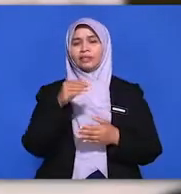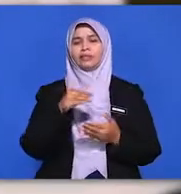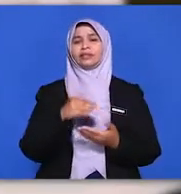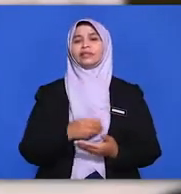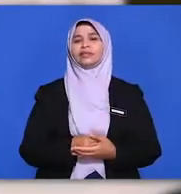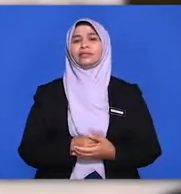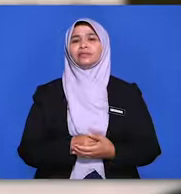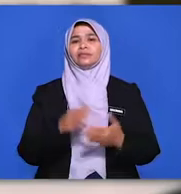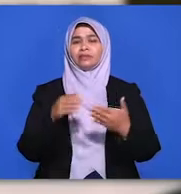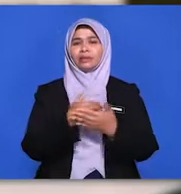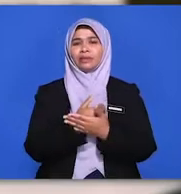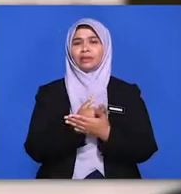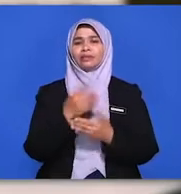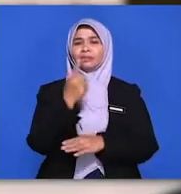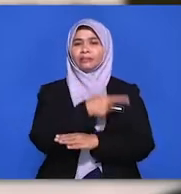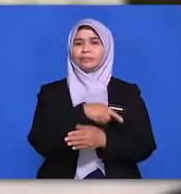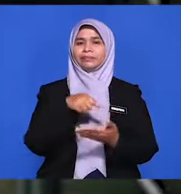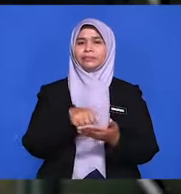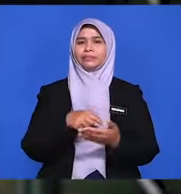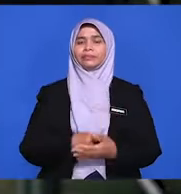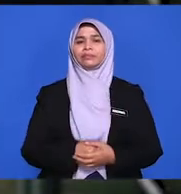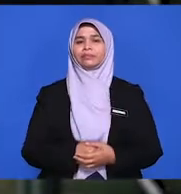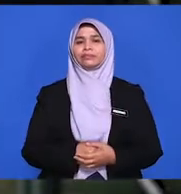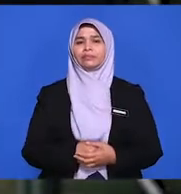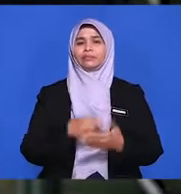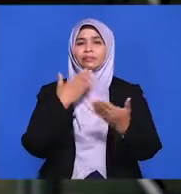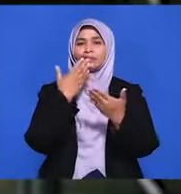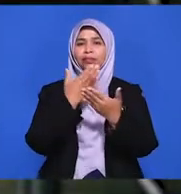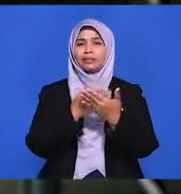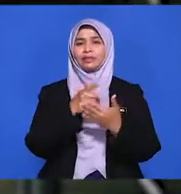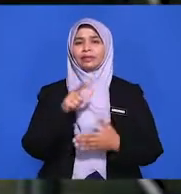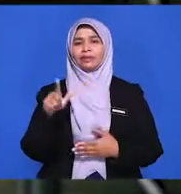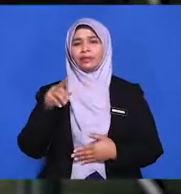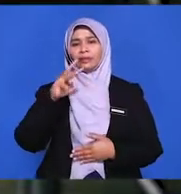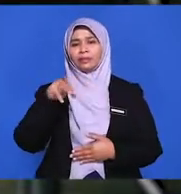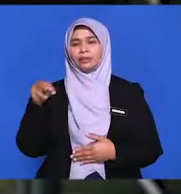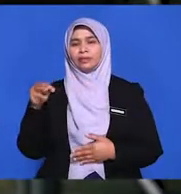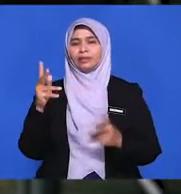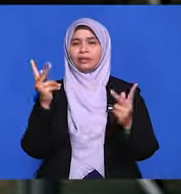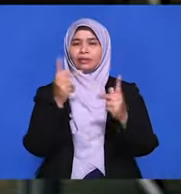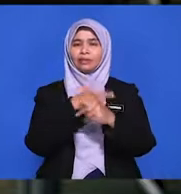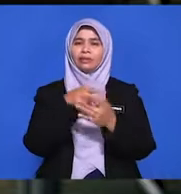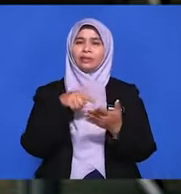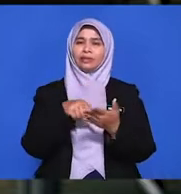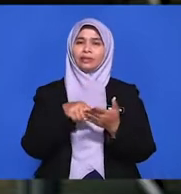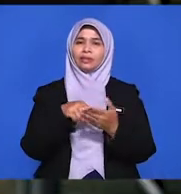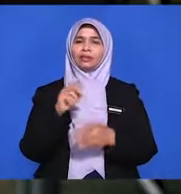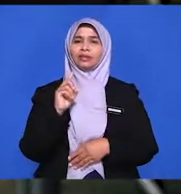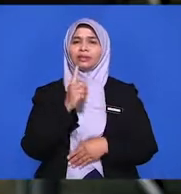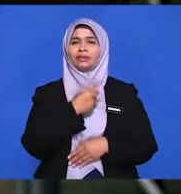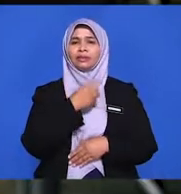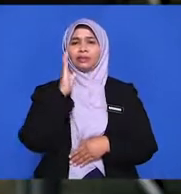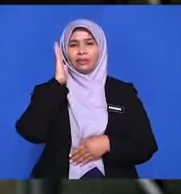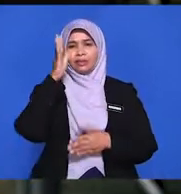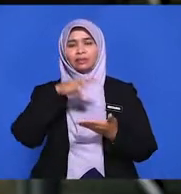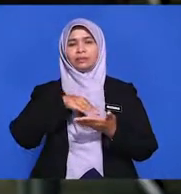ilmu yang baru pada hari ini. Baiklah murid-murid, kali ini kita akan